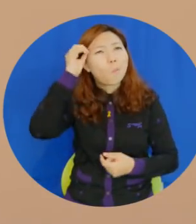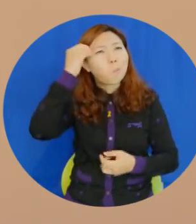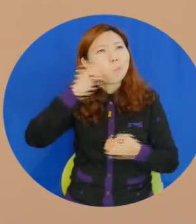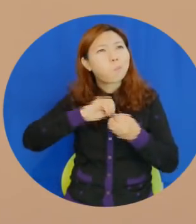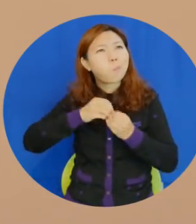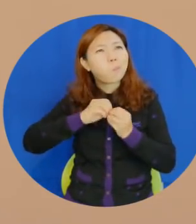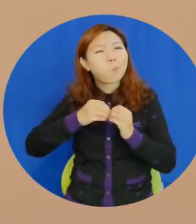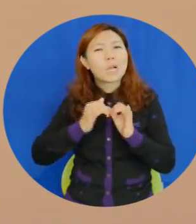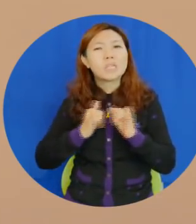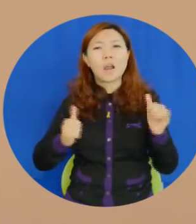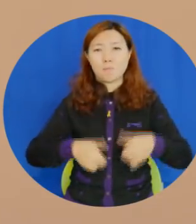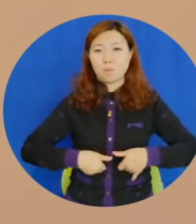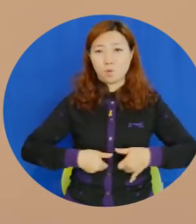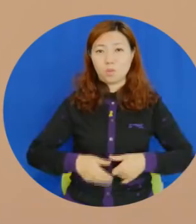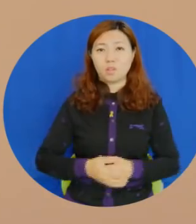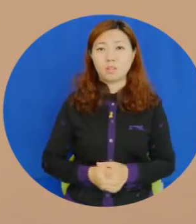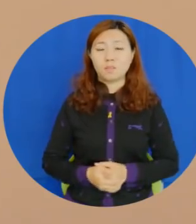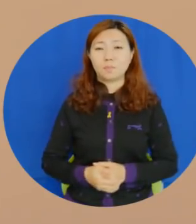사람.